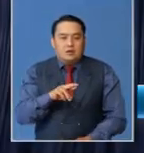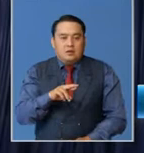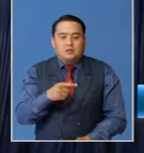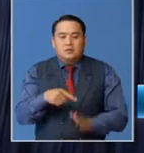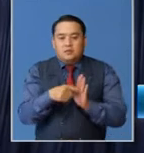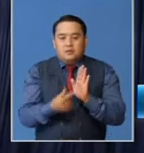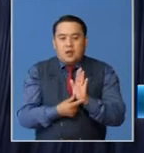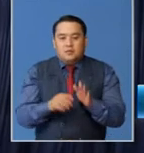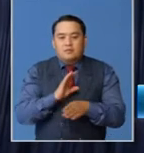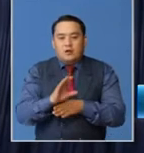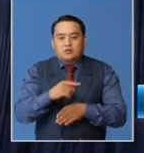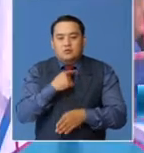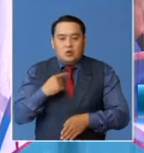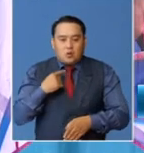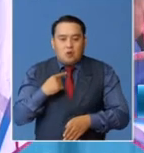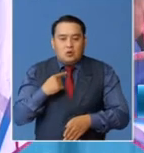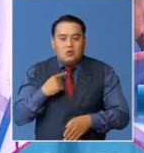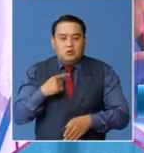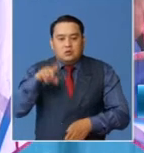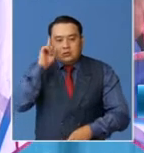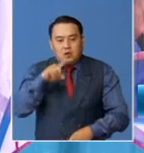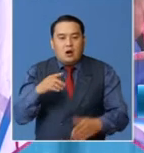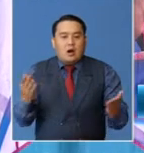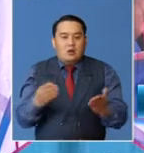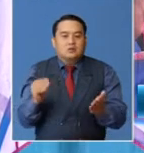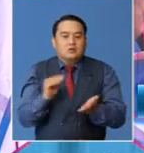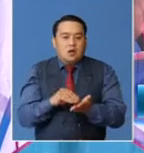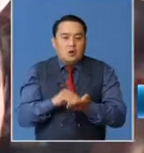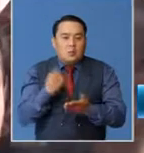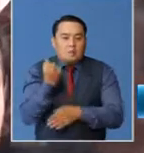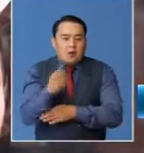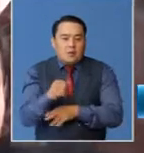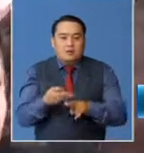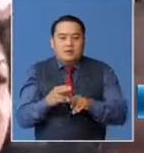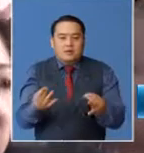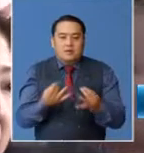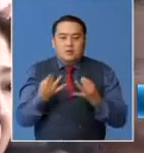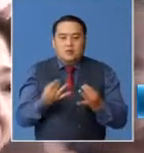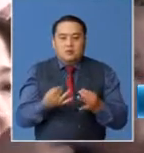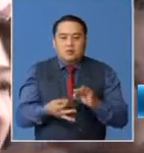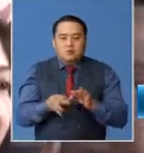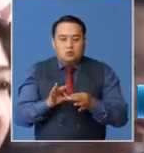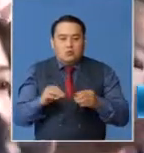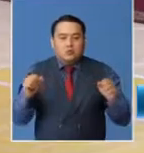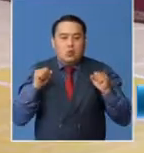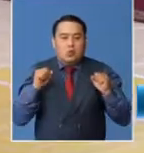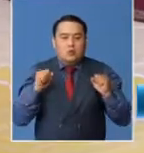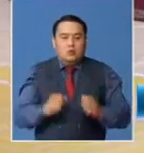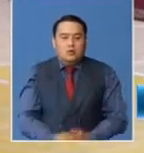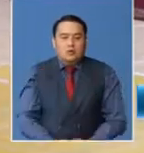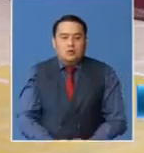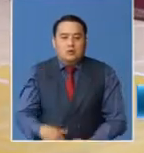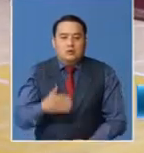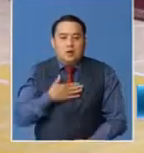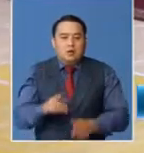17-летняя выпускница областной спортшколы не понаслышке знает, какой ценой достаются победы в этом зрелищном и трудоемком виде спорта. спорта. Да, я начинала